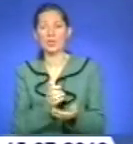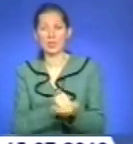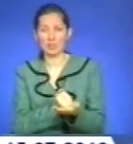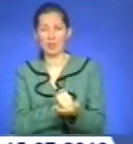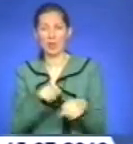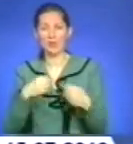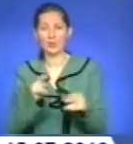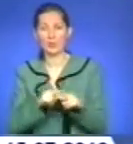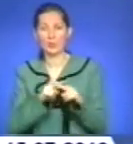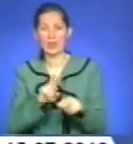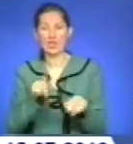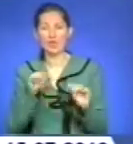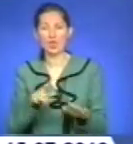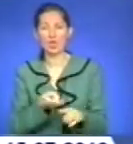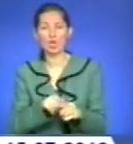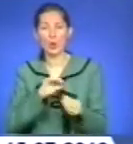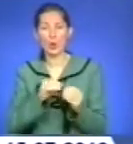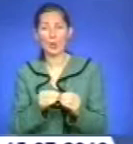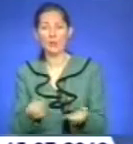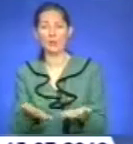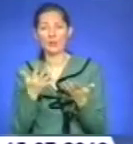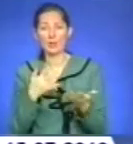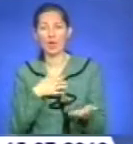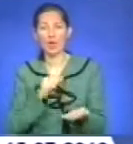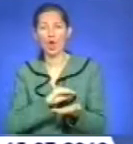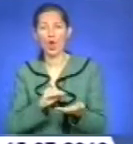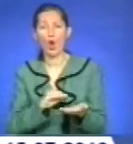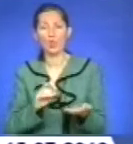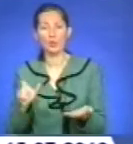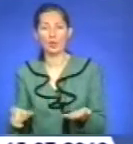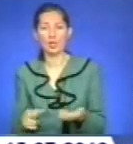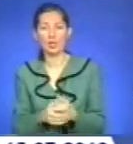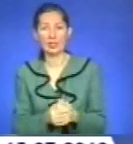паспортів. Як вирішують цю проблему, з'ясовували наші кореспонденти.